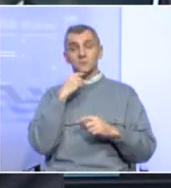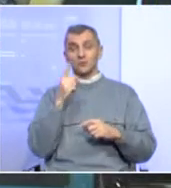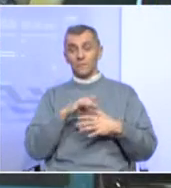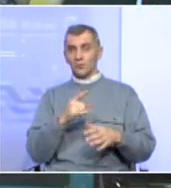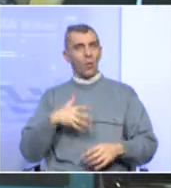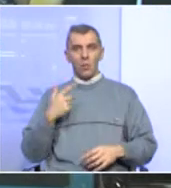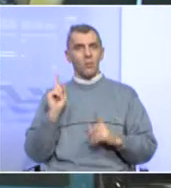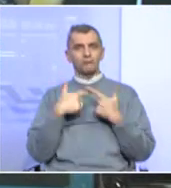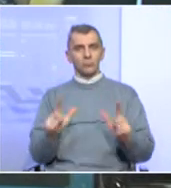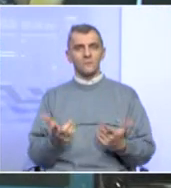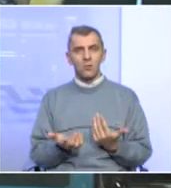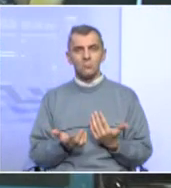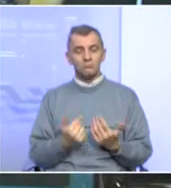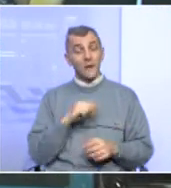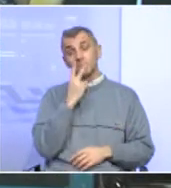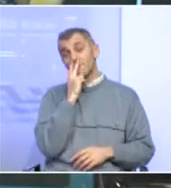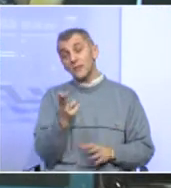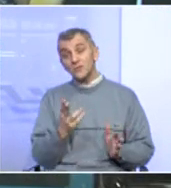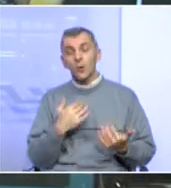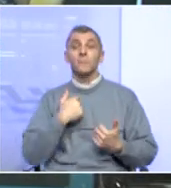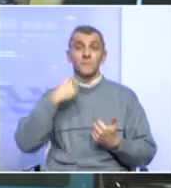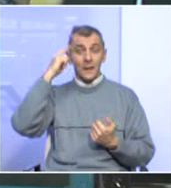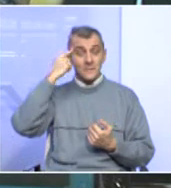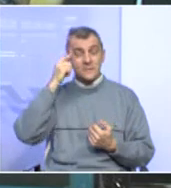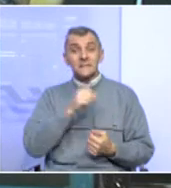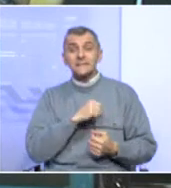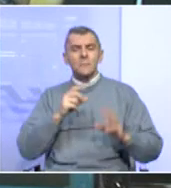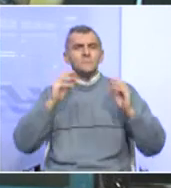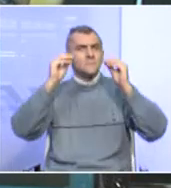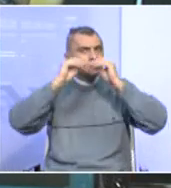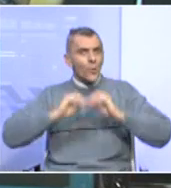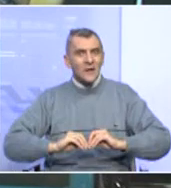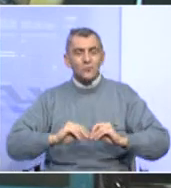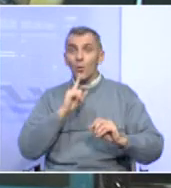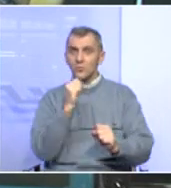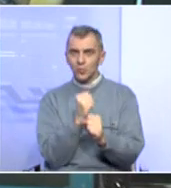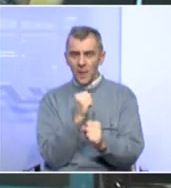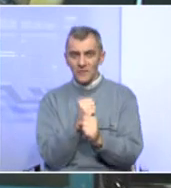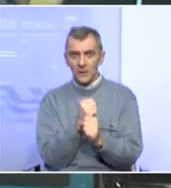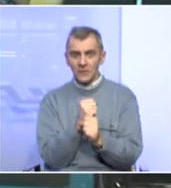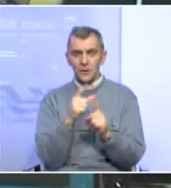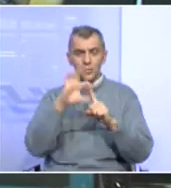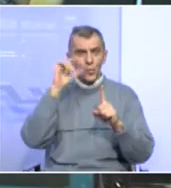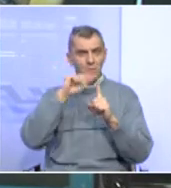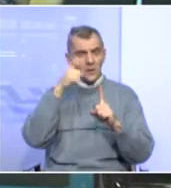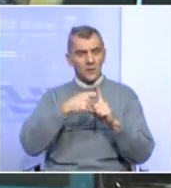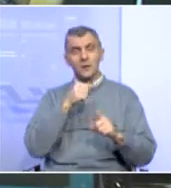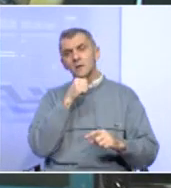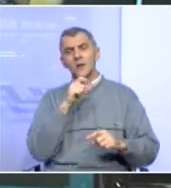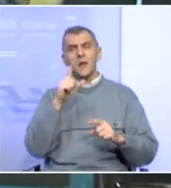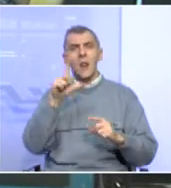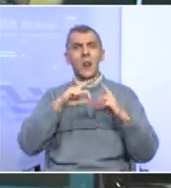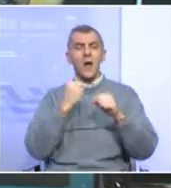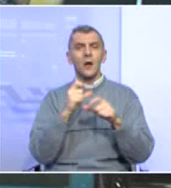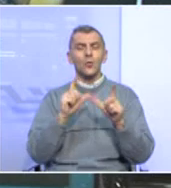Pa vidjet ćemo. Ja mislim da sam sporazum koji su napravili Dodik i Lagumdžija su u stvari